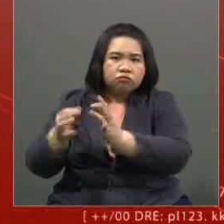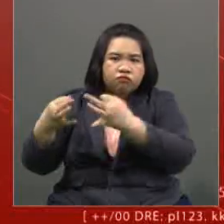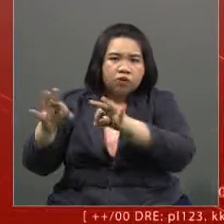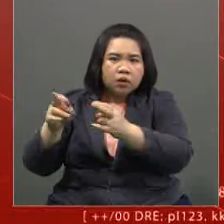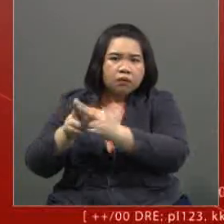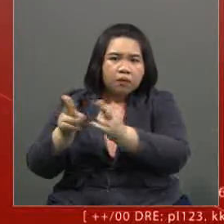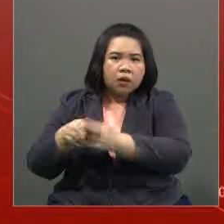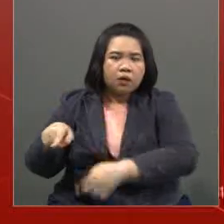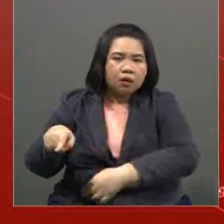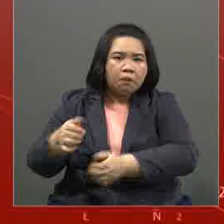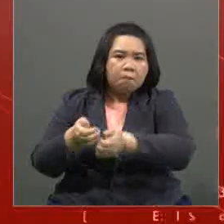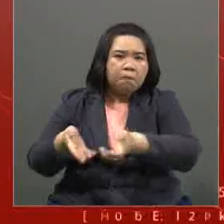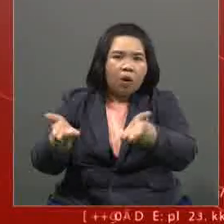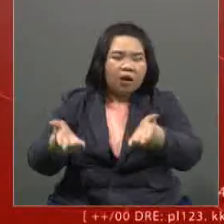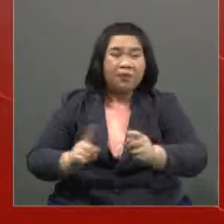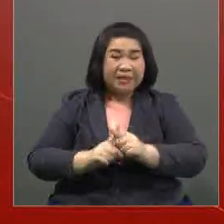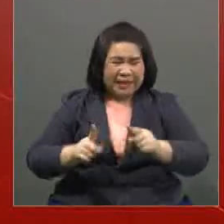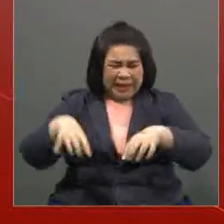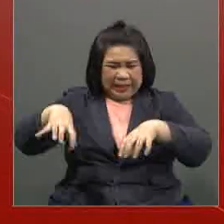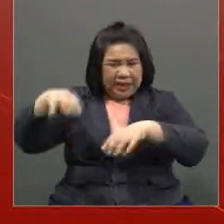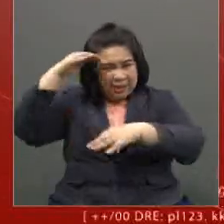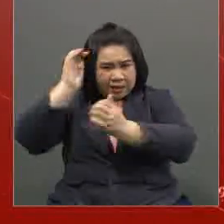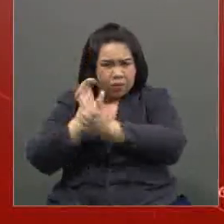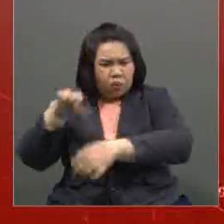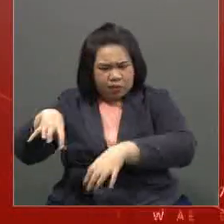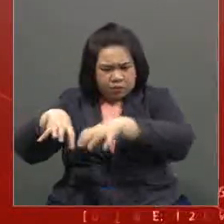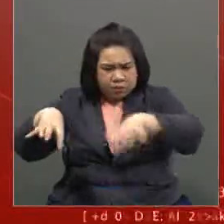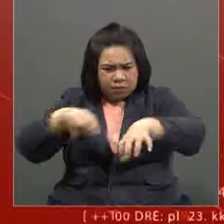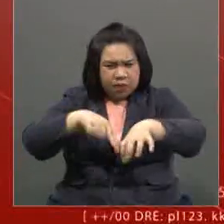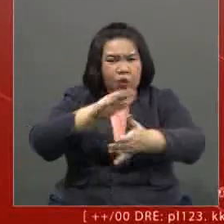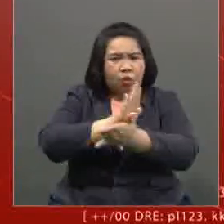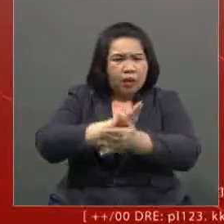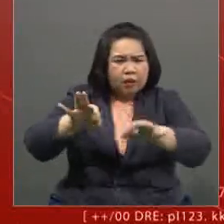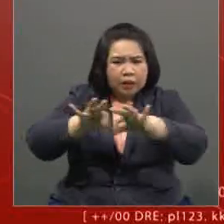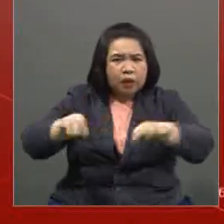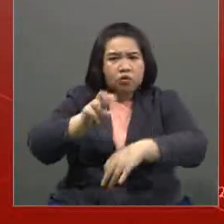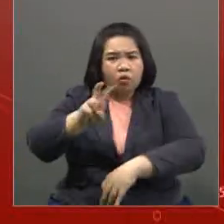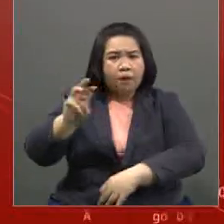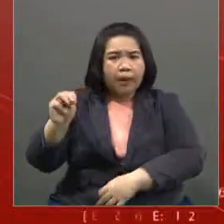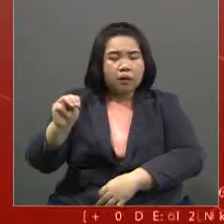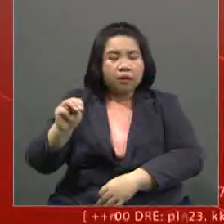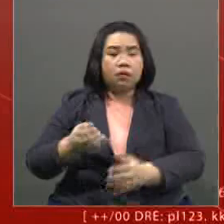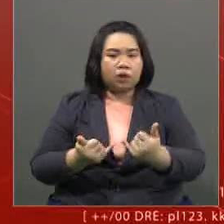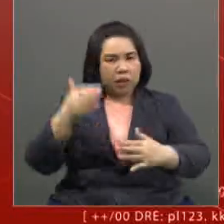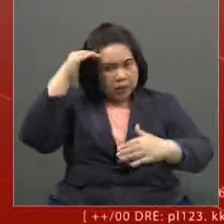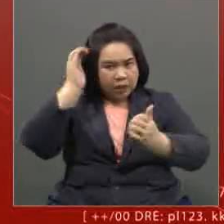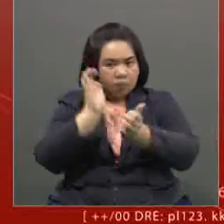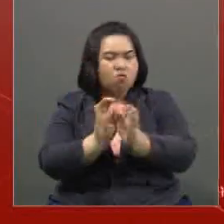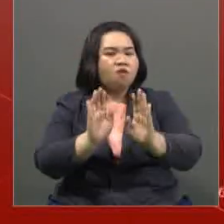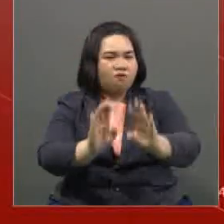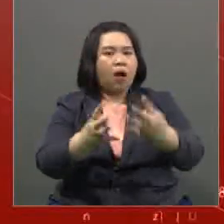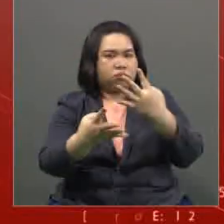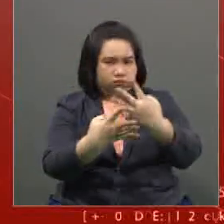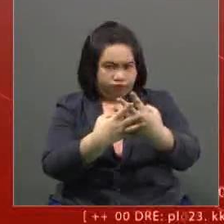เกิดเหตุเนี่ยเขาบอกว่าอยู่ห่างจากโรงพักป่าติ้วเนี่ยเพียงแค่ 200เมตเท่านั้นเองล่าสุดทางพนักงานสอบสวนนตัวไปขออำนาจศาลฝาก